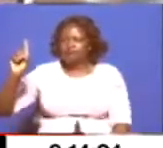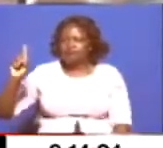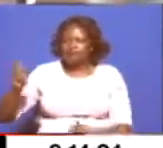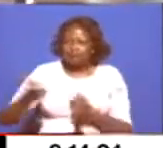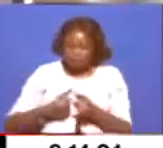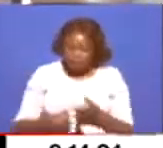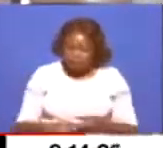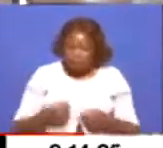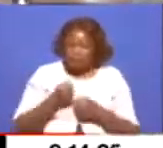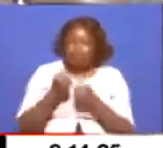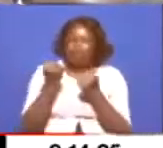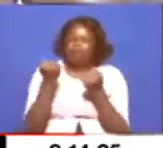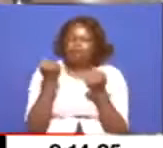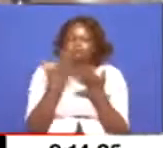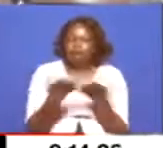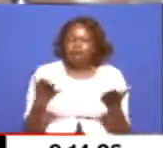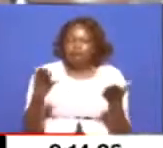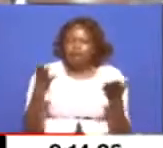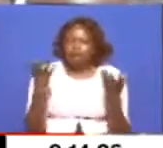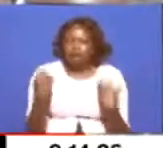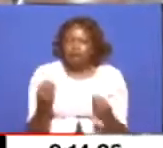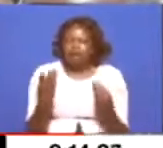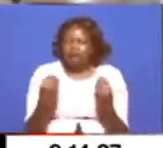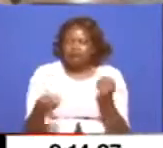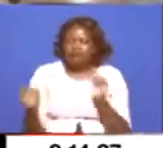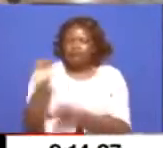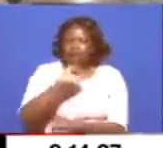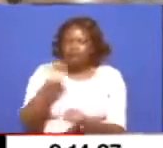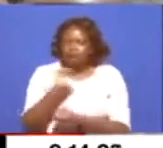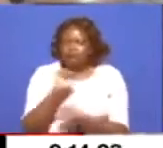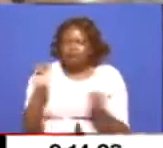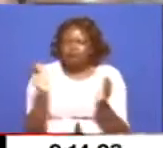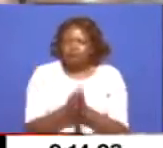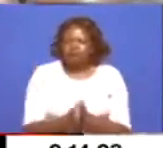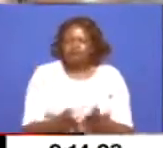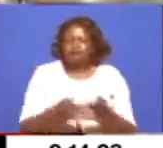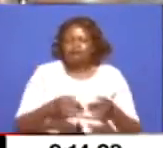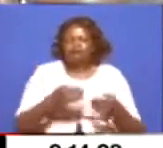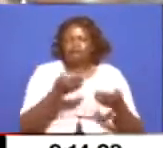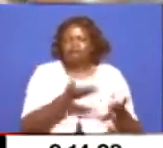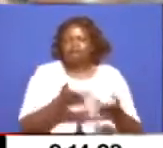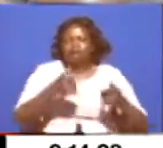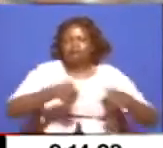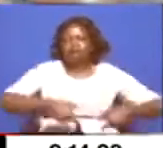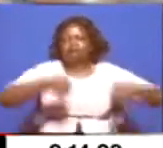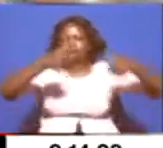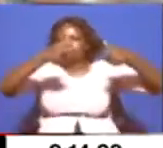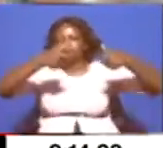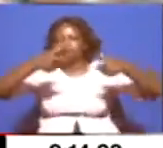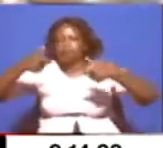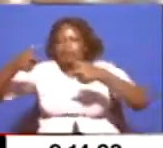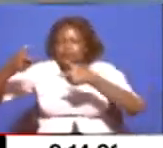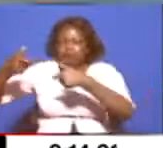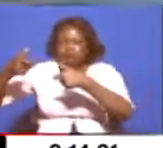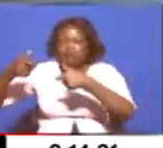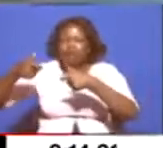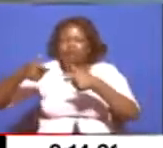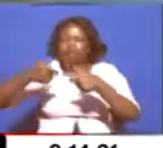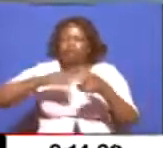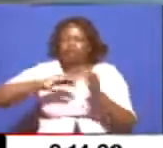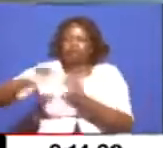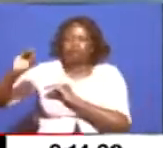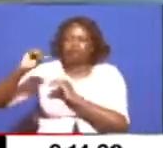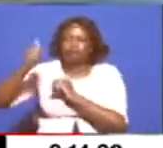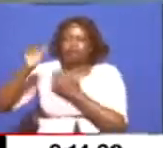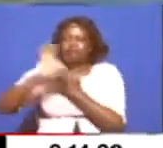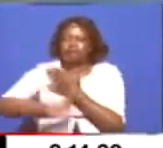Iraisishe kusafiri na kupeba sehena sa mizigo kwenda kwa inji jirani.